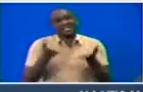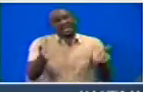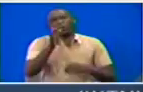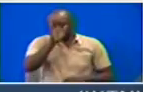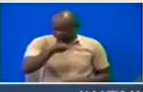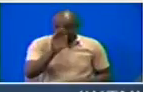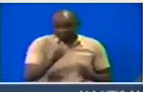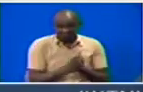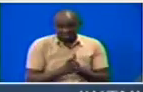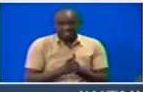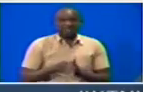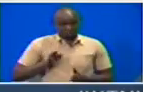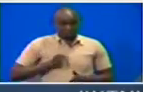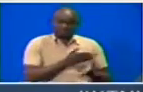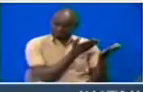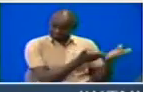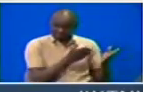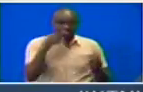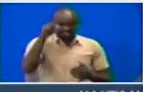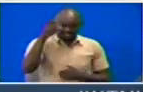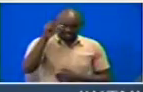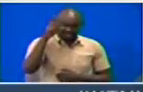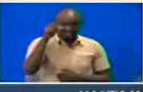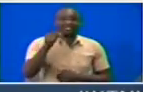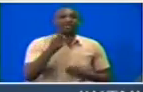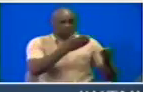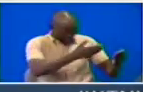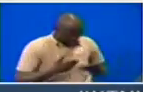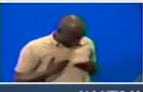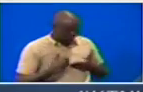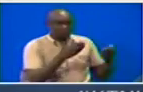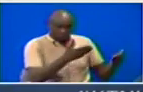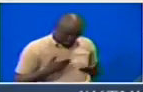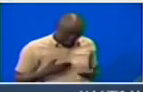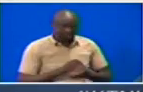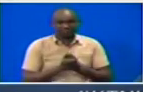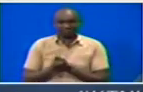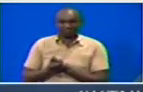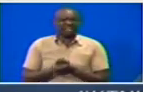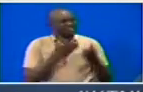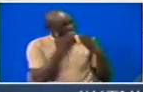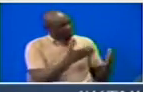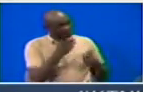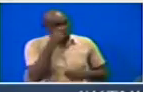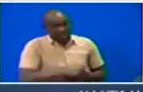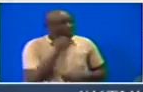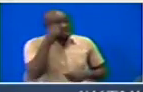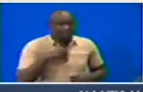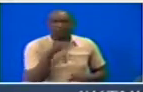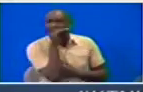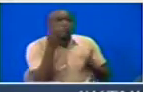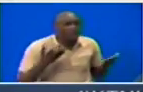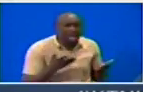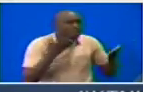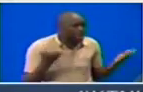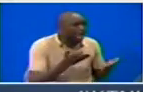mchapaji basi Geraldine Oduor ndo huyu. Geraldine, karibu sana. Shukran kwa kuweza kuitikia wito. Wa Kenya wamekuwa nauliza Geraldine yuko